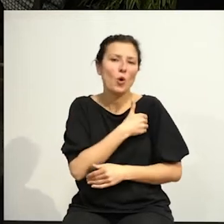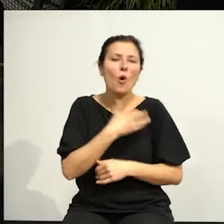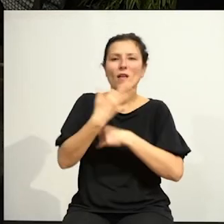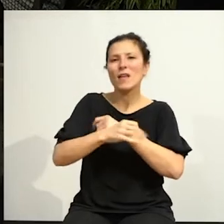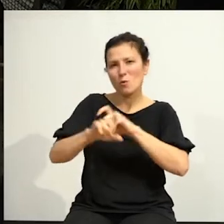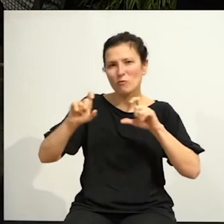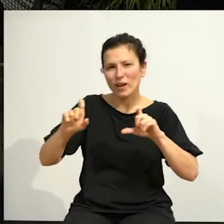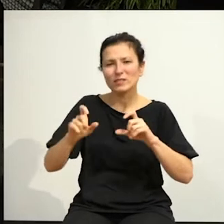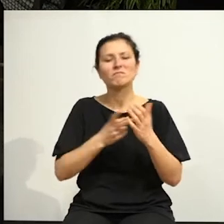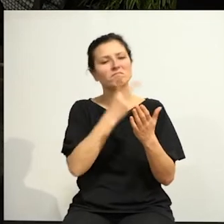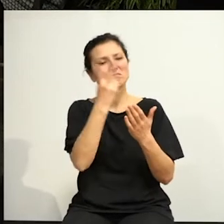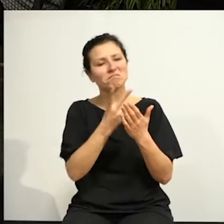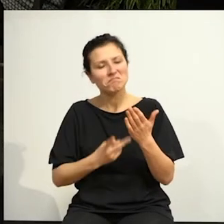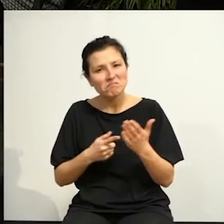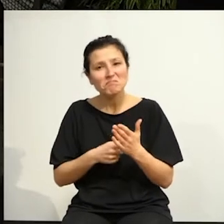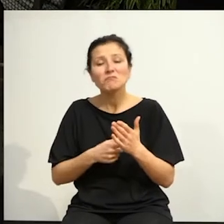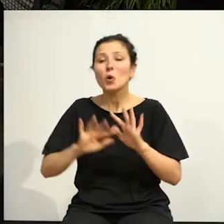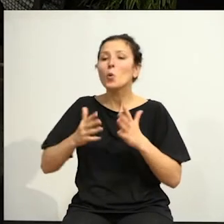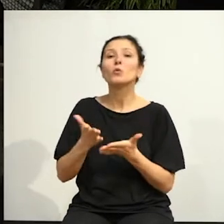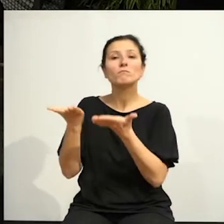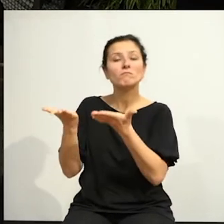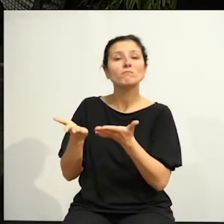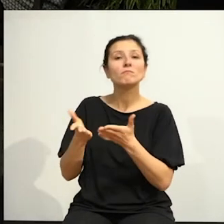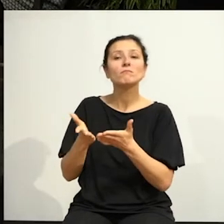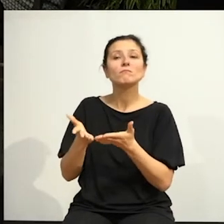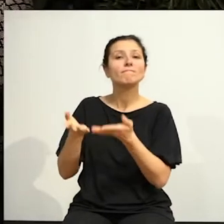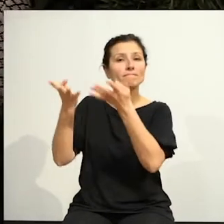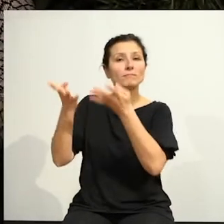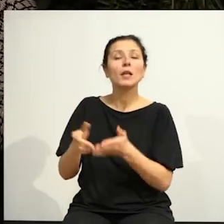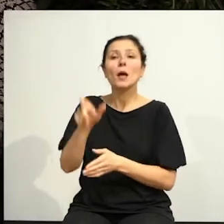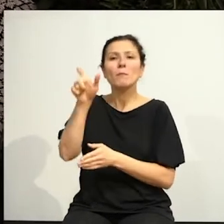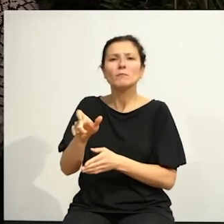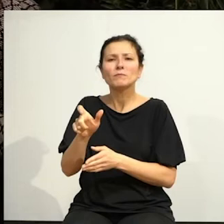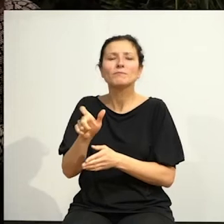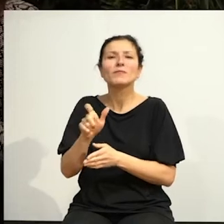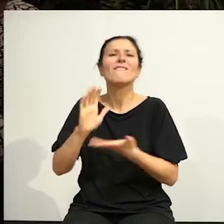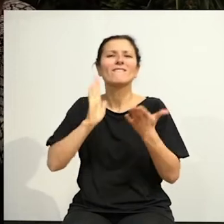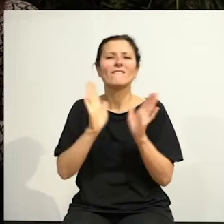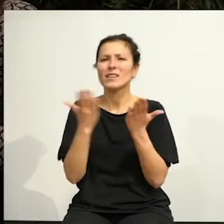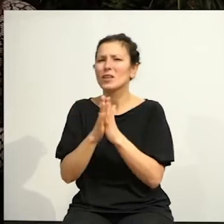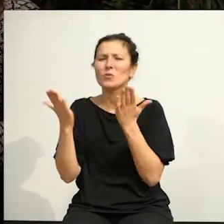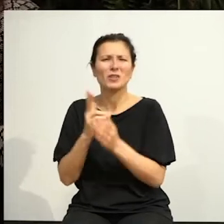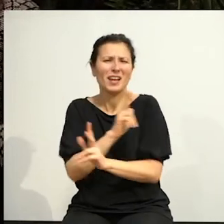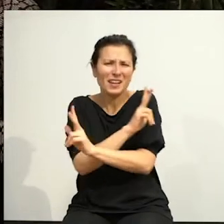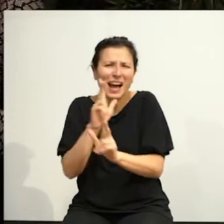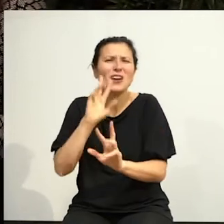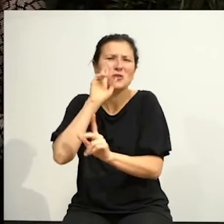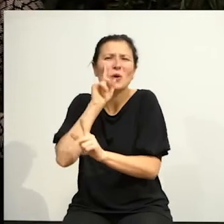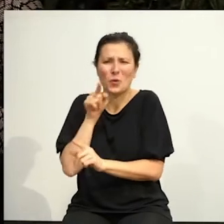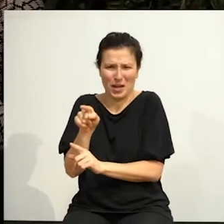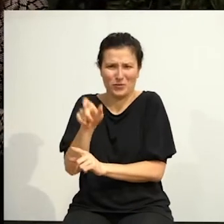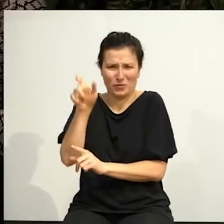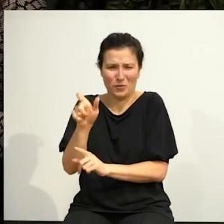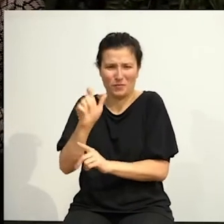uniwersytecie. Czy w ogóle jest jakąś tam postacią na literackiej mapie, którą każdy mniej więcej po edukacji szkolnej kojarzy?